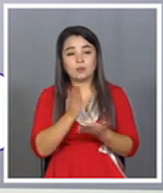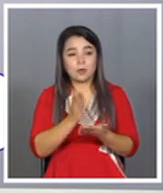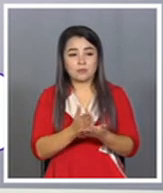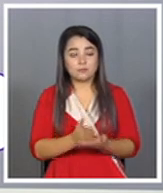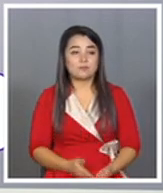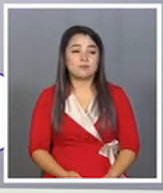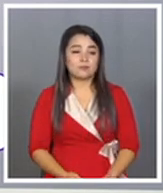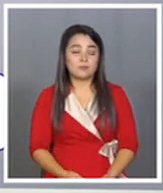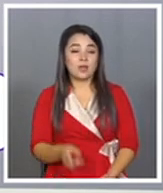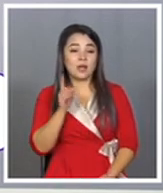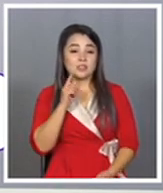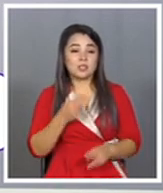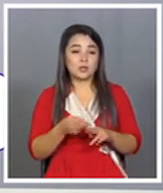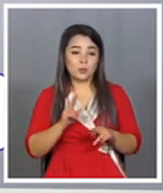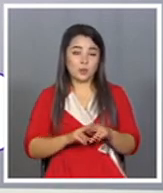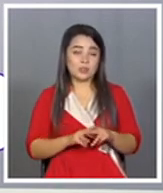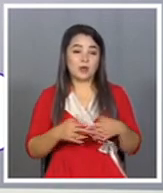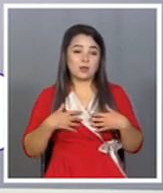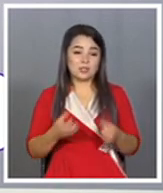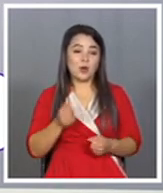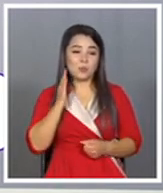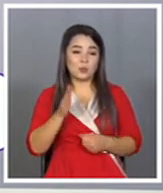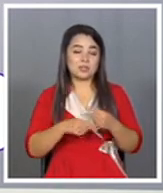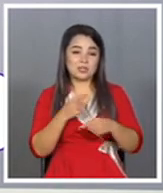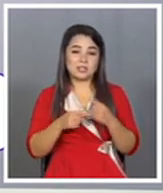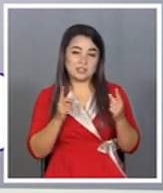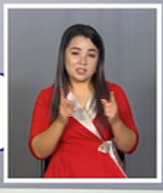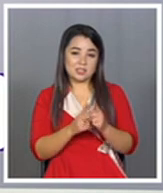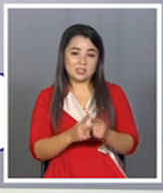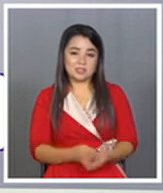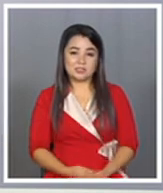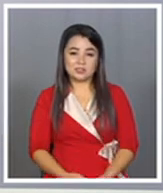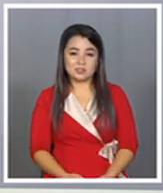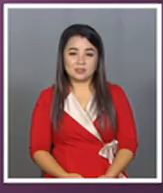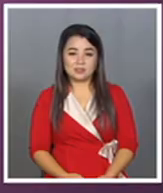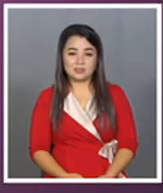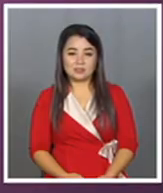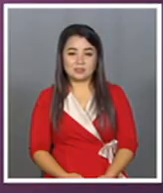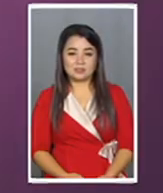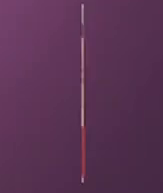Біздің бүгінгі сабағымыз осымен аяқталды. Аман, сау болыңыздар!